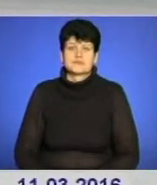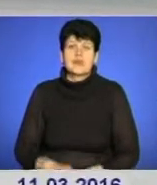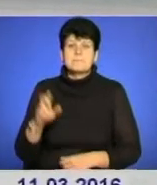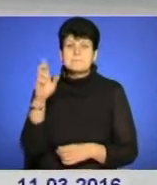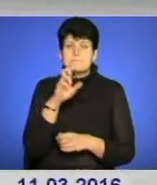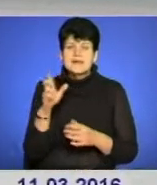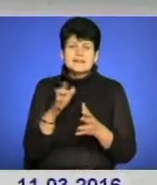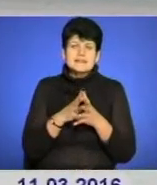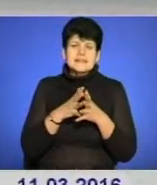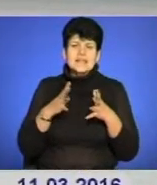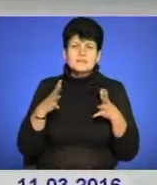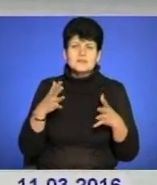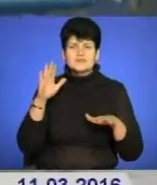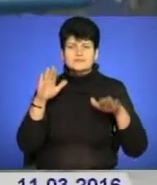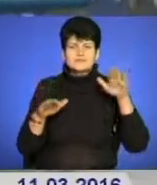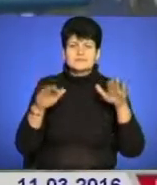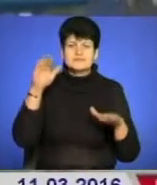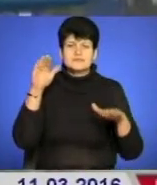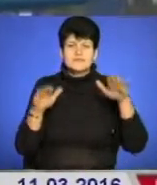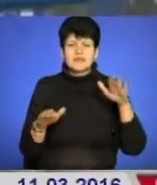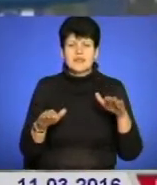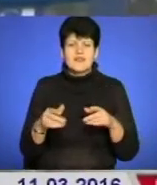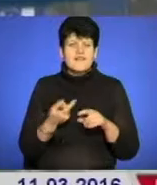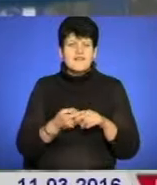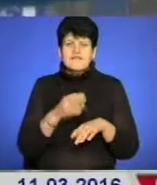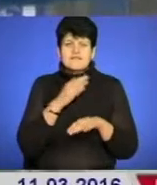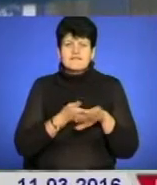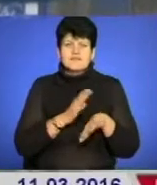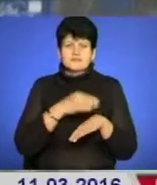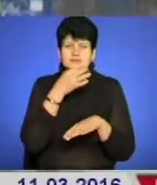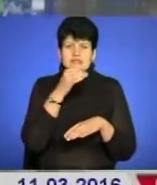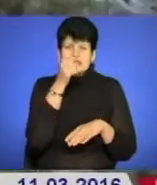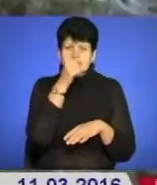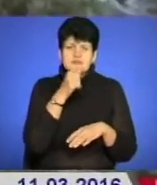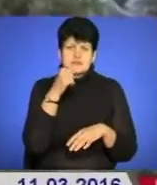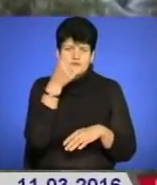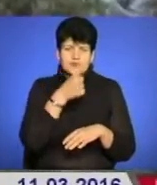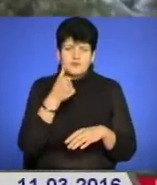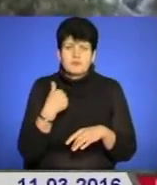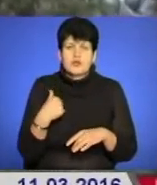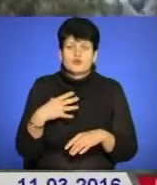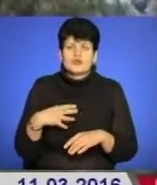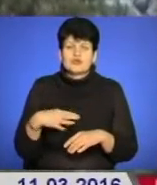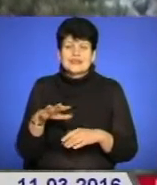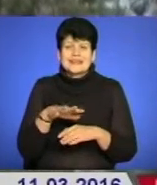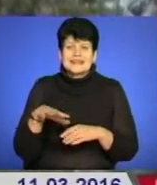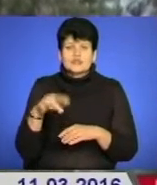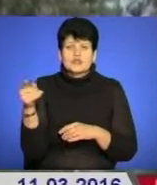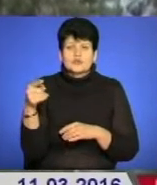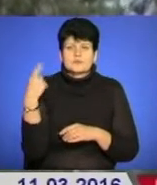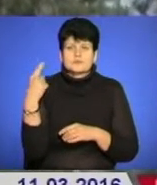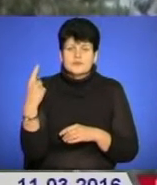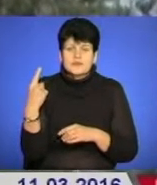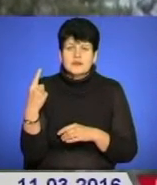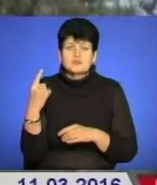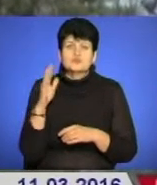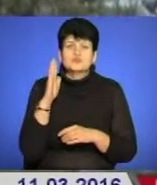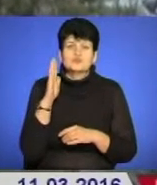Березень – найбільш нестабільний і важко прогнозований місяць у році, кажуть синоптики. Ми очікуємо, що на території Тернопільщини